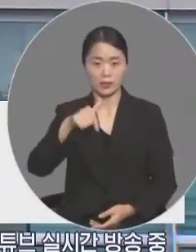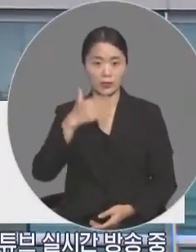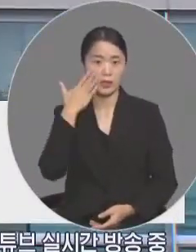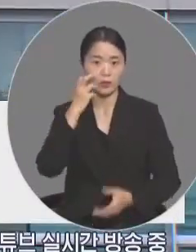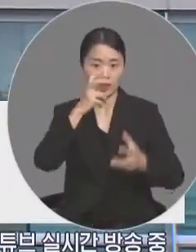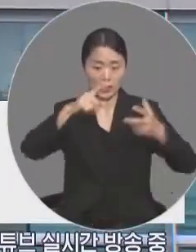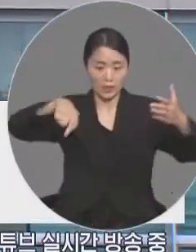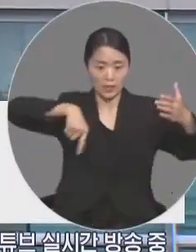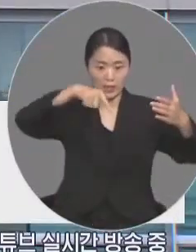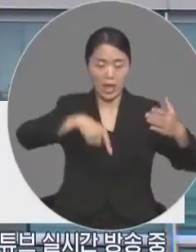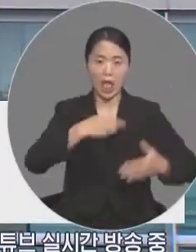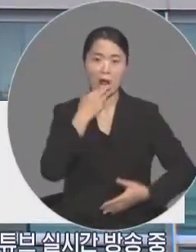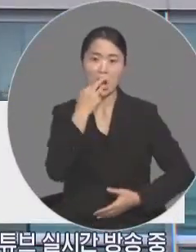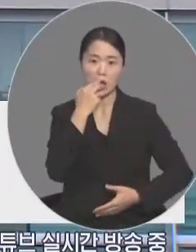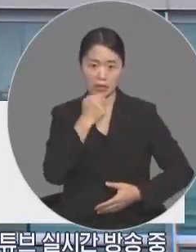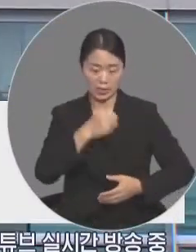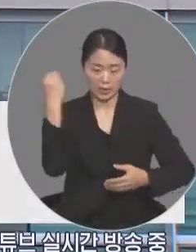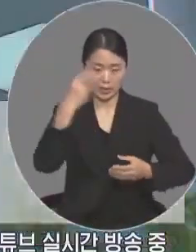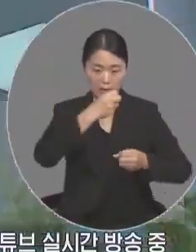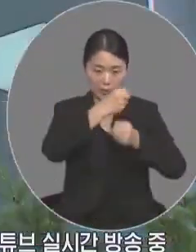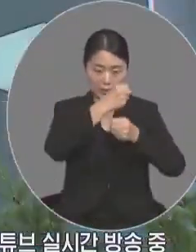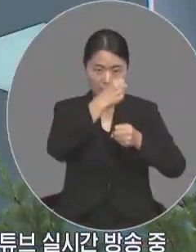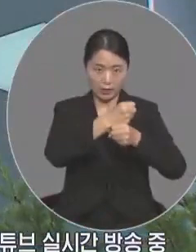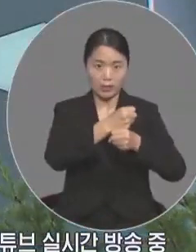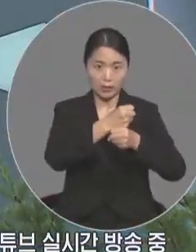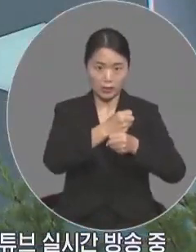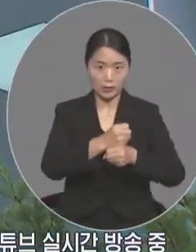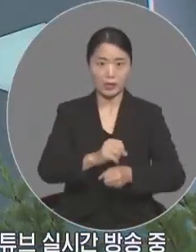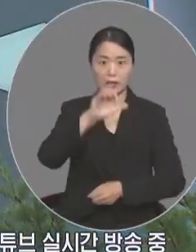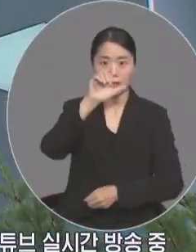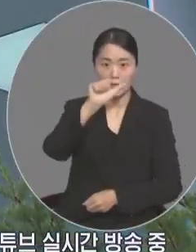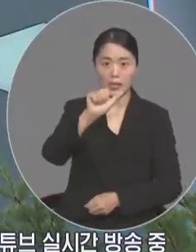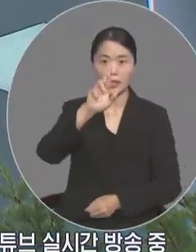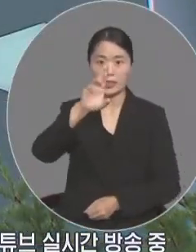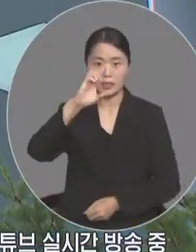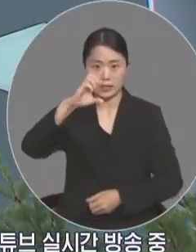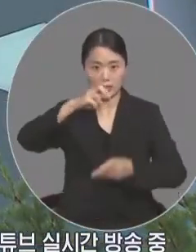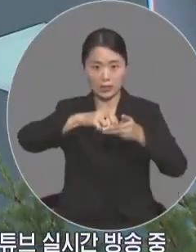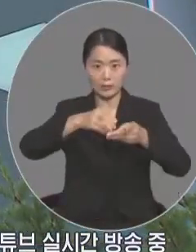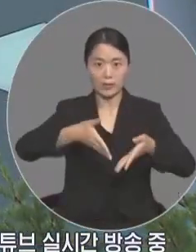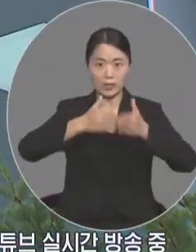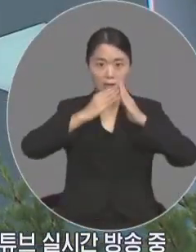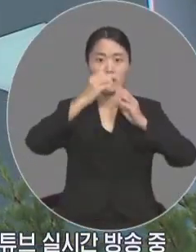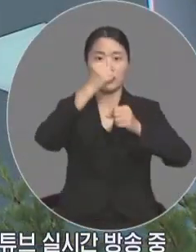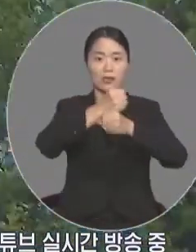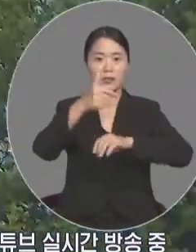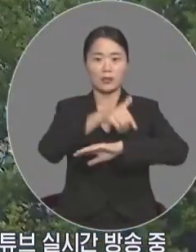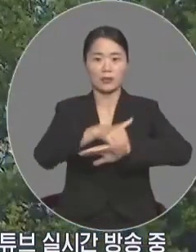폐플라스틱 재활용 종합단지인 울산 ARC를 조성할 계획입니다.